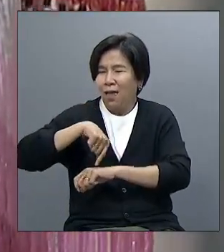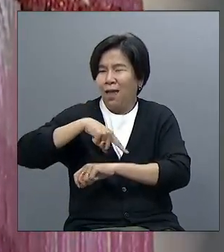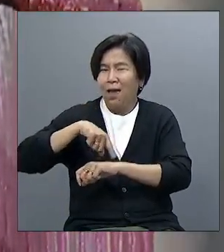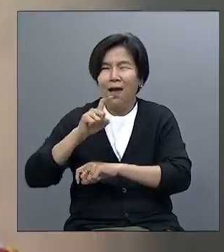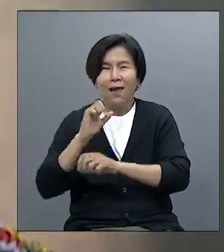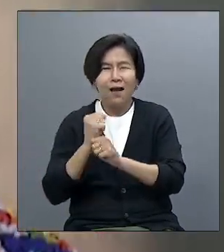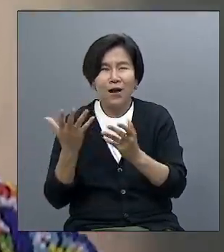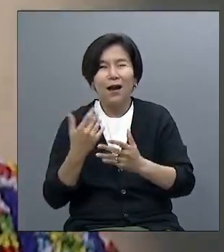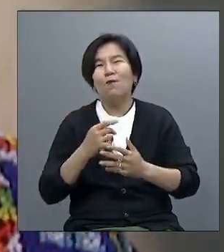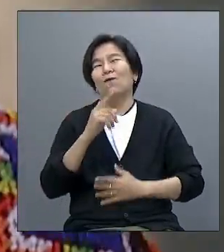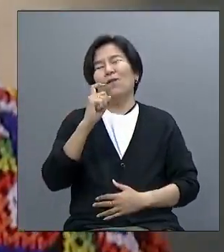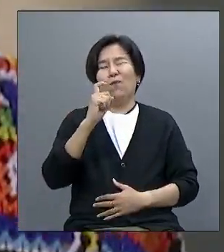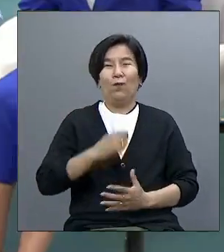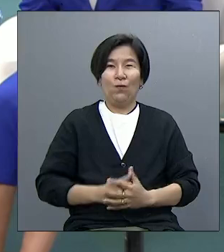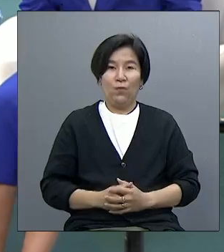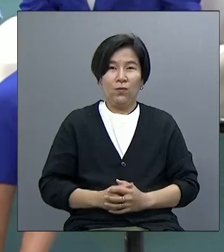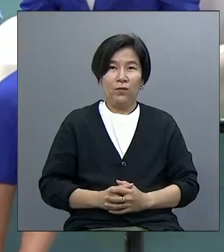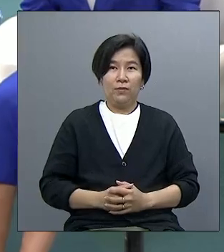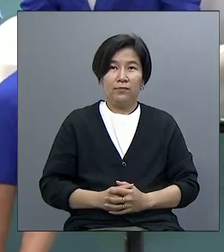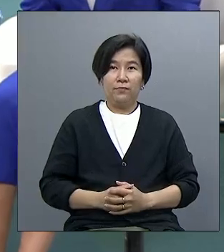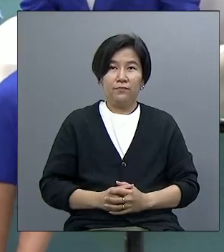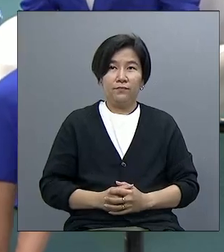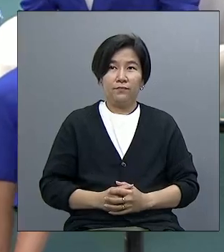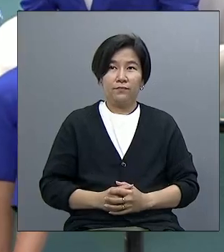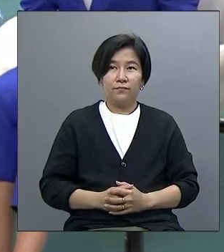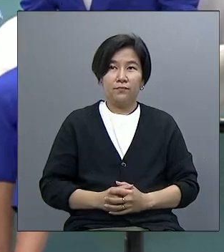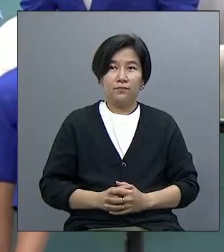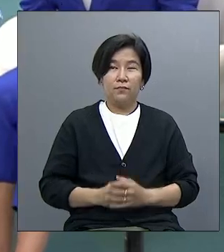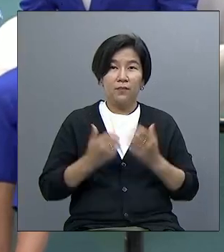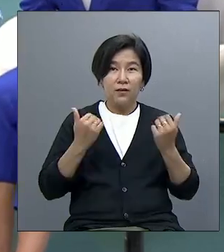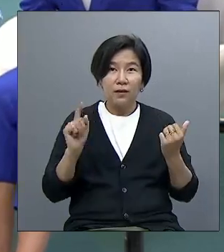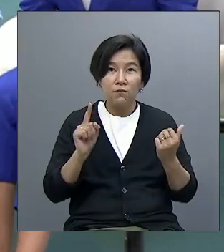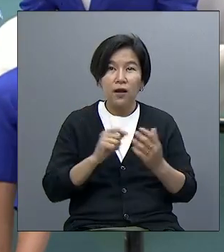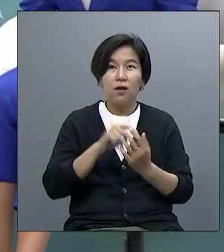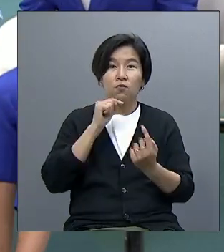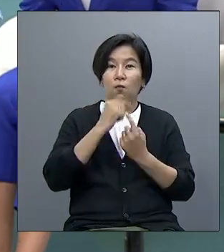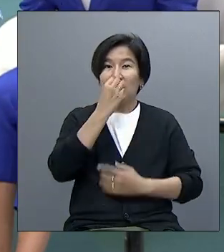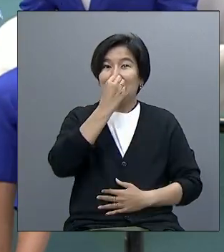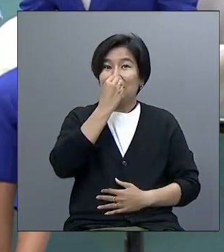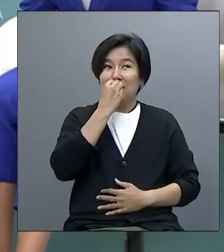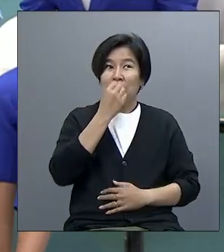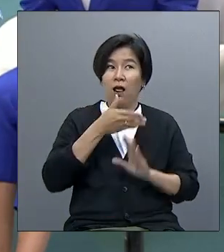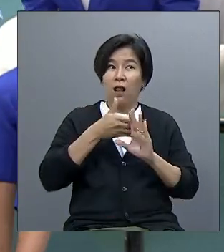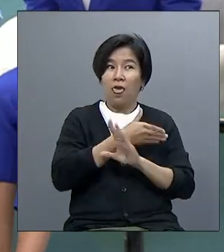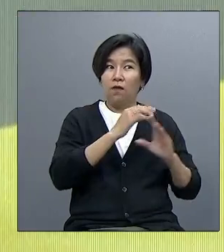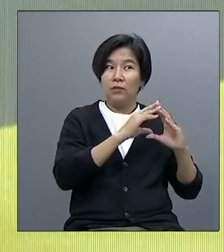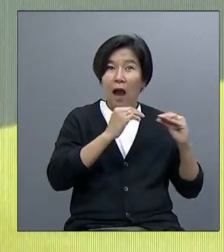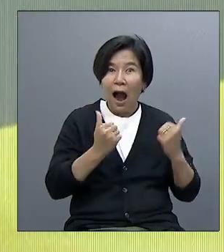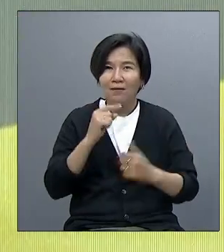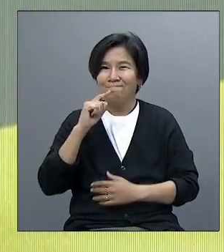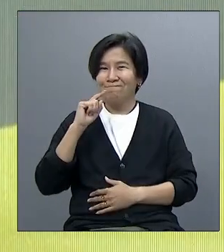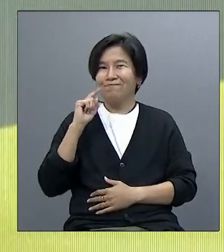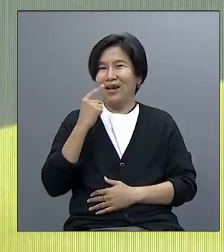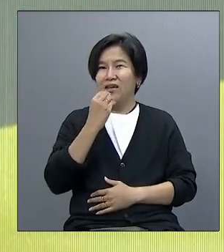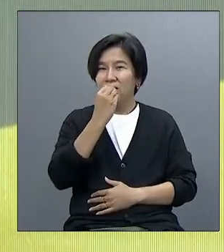งโอเคเอาละค่ะคุณผู้ชมต้องบอกว่าช่วงนี้นะคะเราห่างหายจากเรื่องราวของอาหารการกินไปสักพักนึงวันนี้กลับมาแล้วค่ะคุณผู้ชม